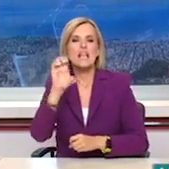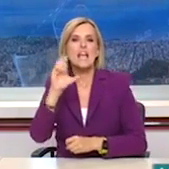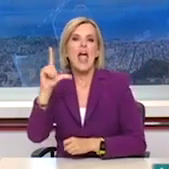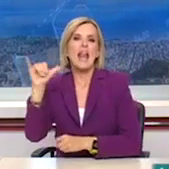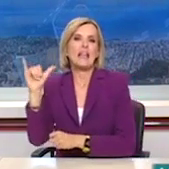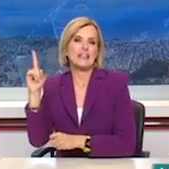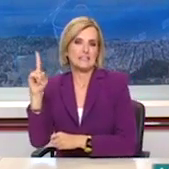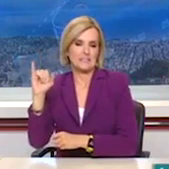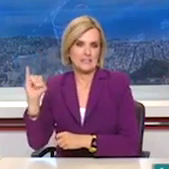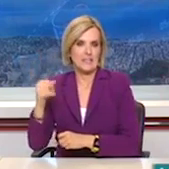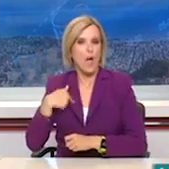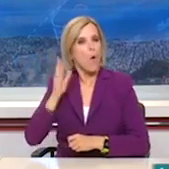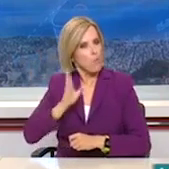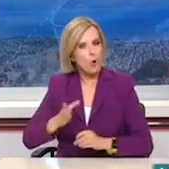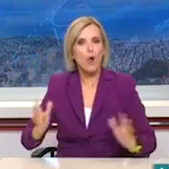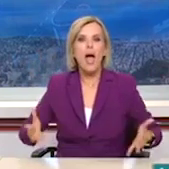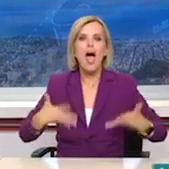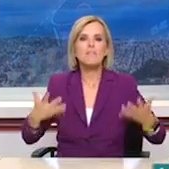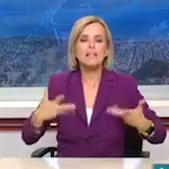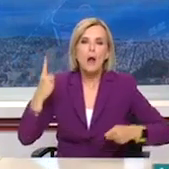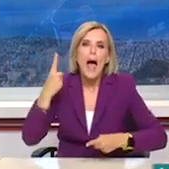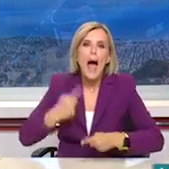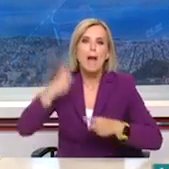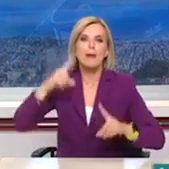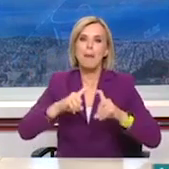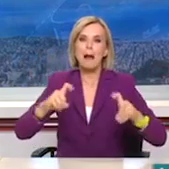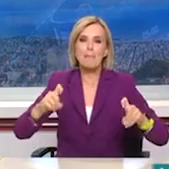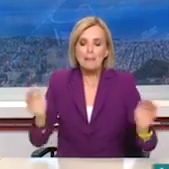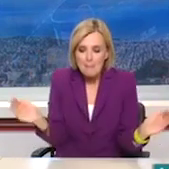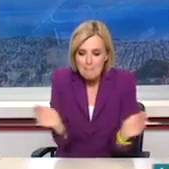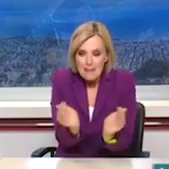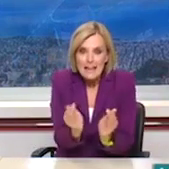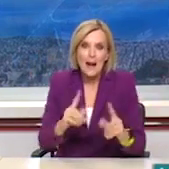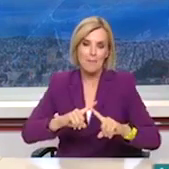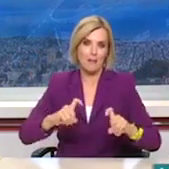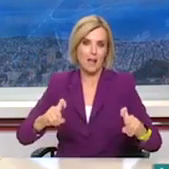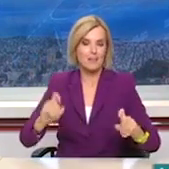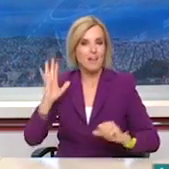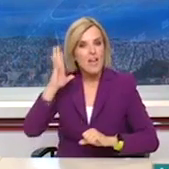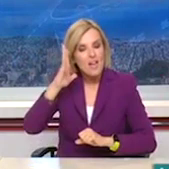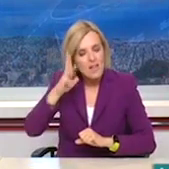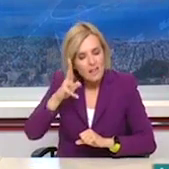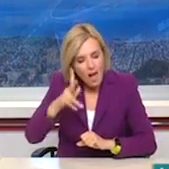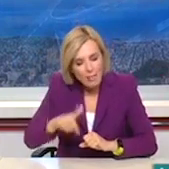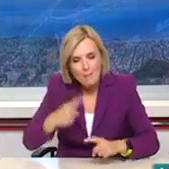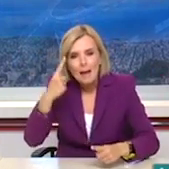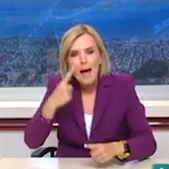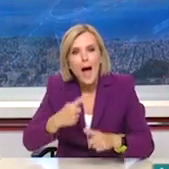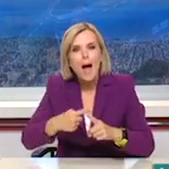Μπορώ να γίνω ευτυχισμένος με τα πιο απλά πράγματα και με τα πιο μικρά. Με τα καθημερινότερα των